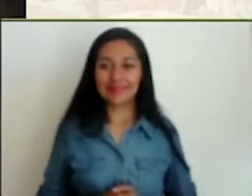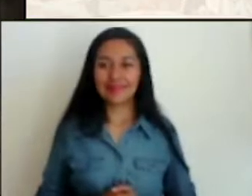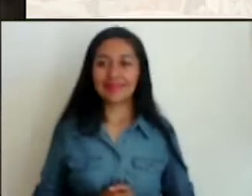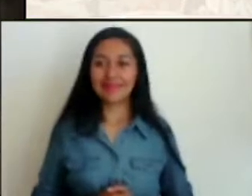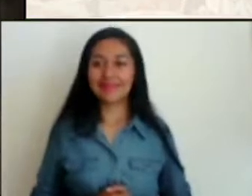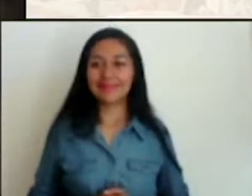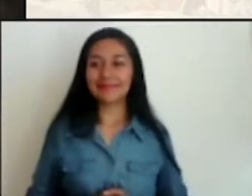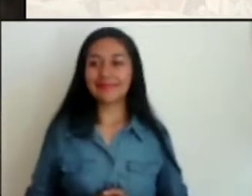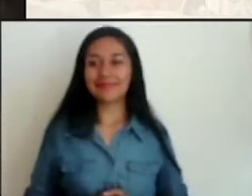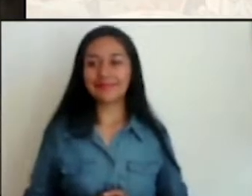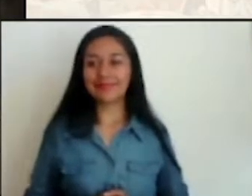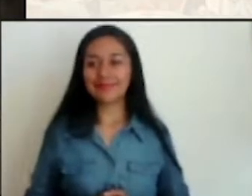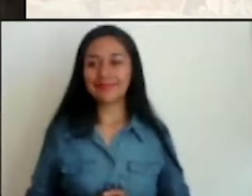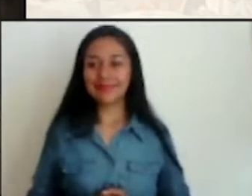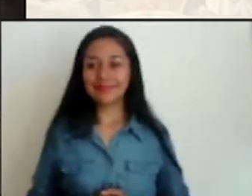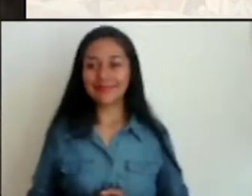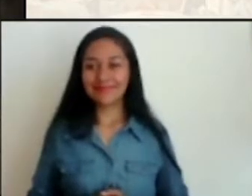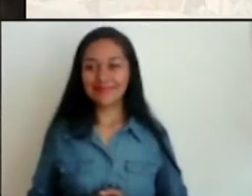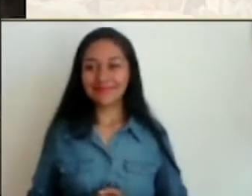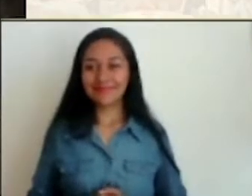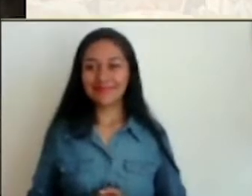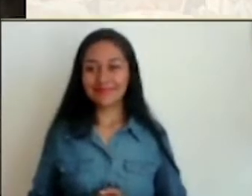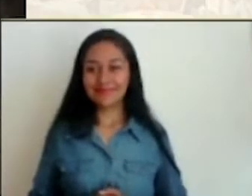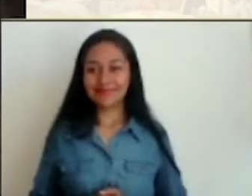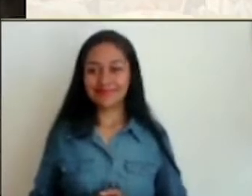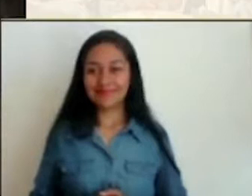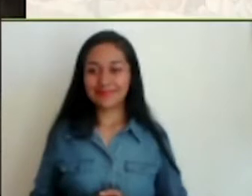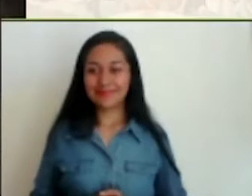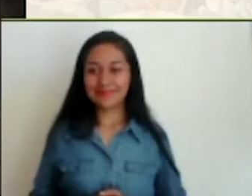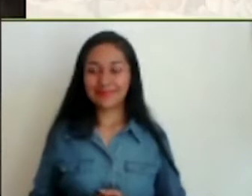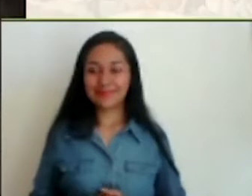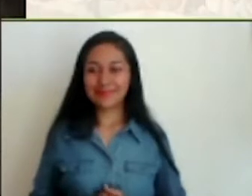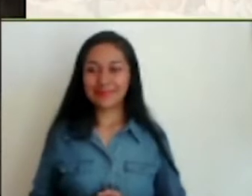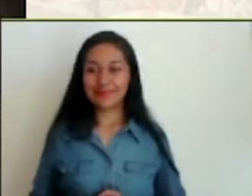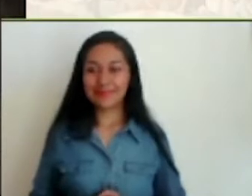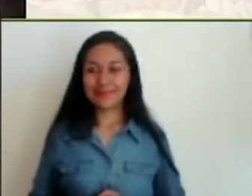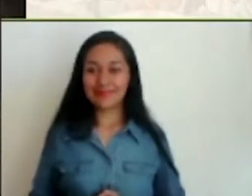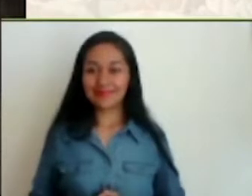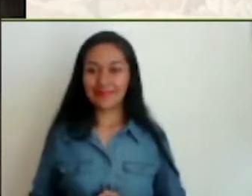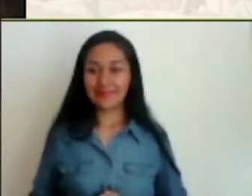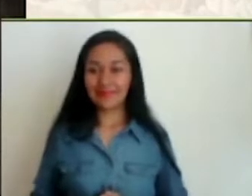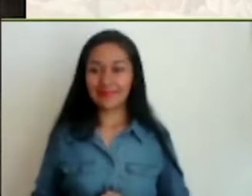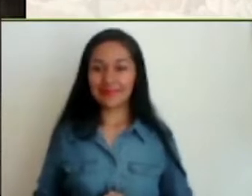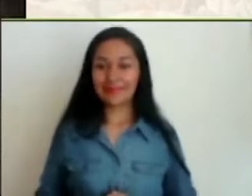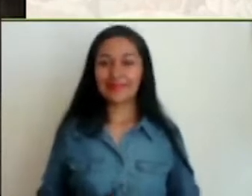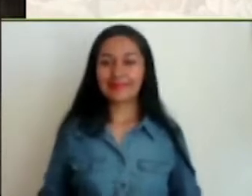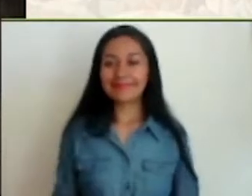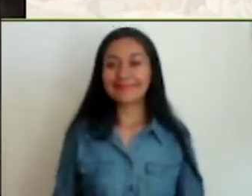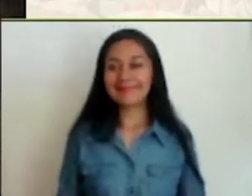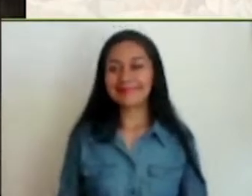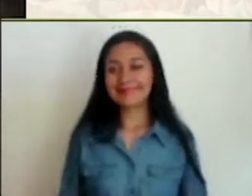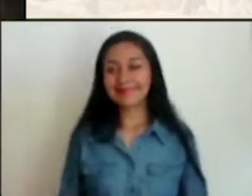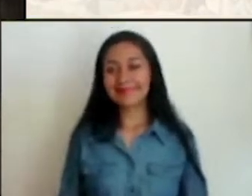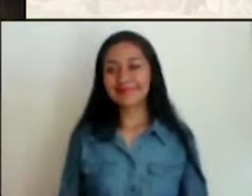gloriosa vittoria ottenuta dal Venier 6 anni prima a Lepanto, simboleggiata dal ramo di palma che il Venetorum